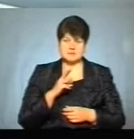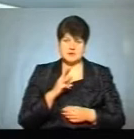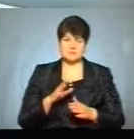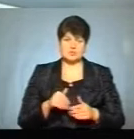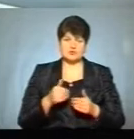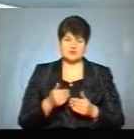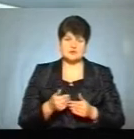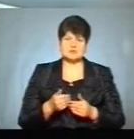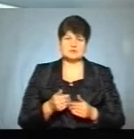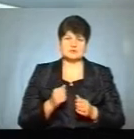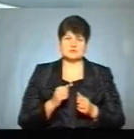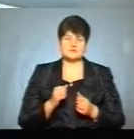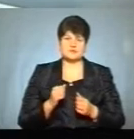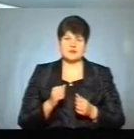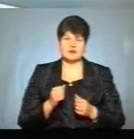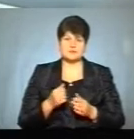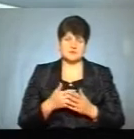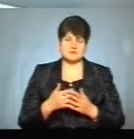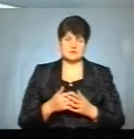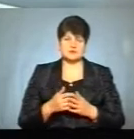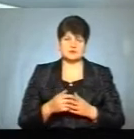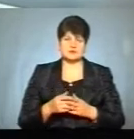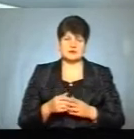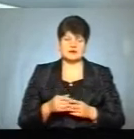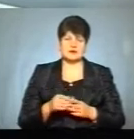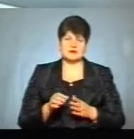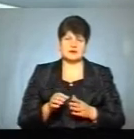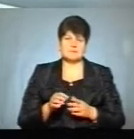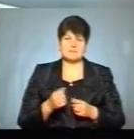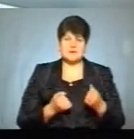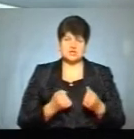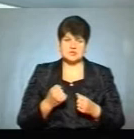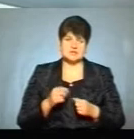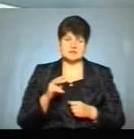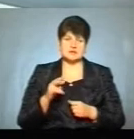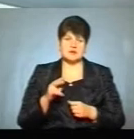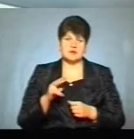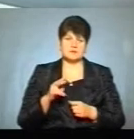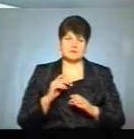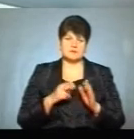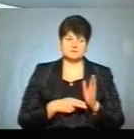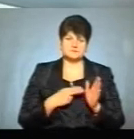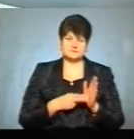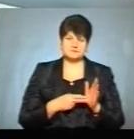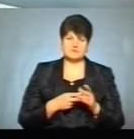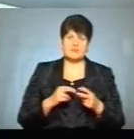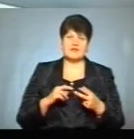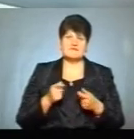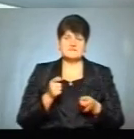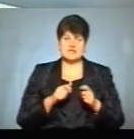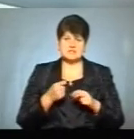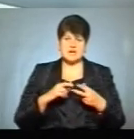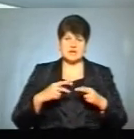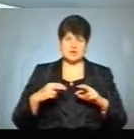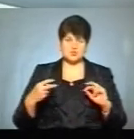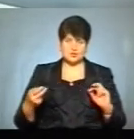для камінотесів. 10 тисяч орієнтовано це електрогазозварники, машиніст локомотива, в'язальники джгутів, ну, багато інших